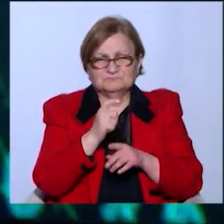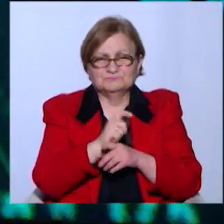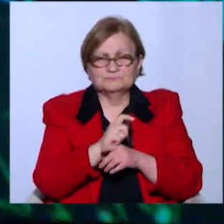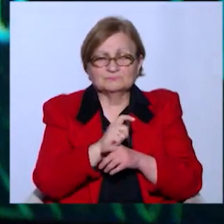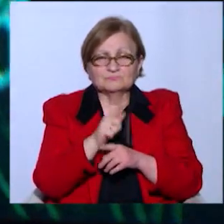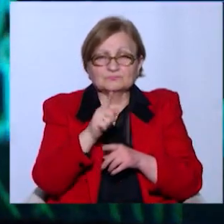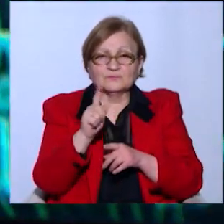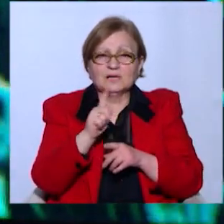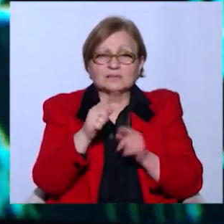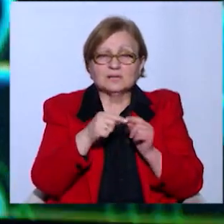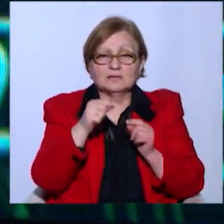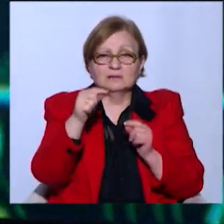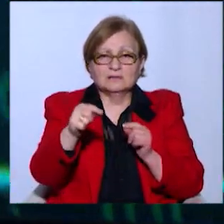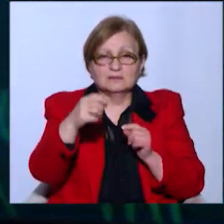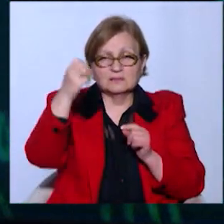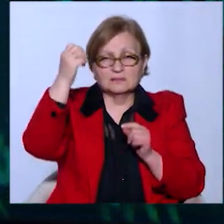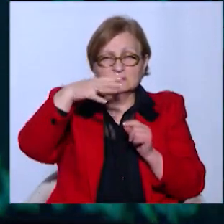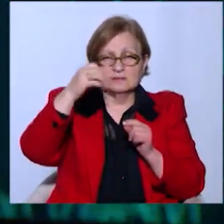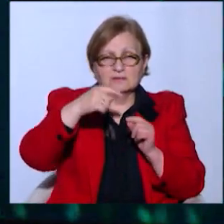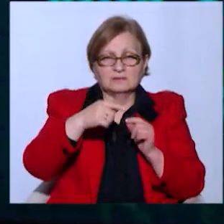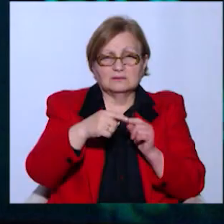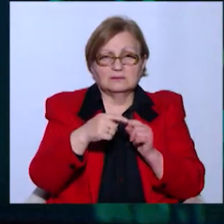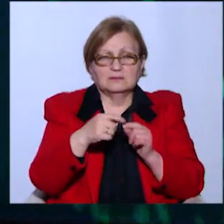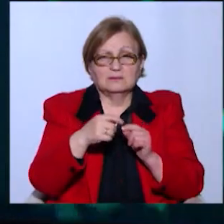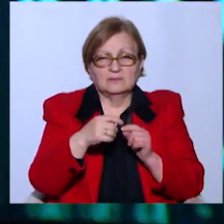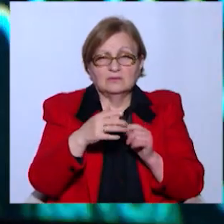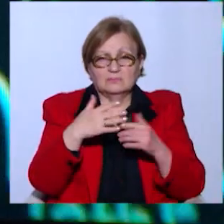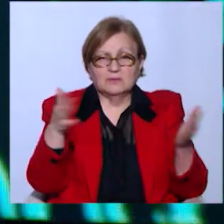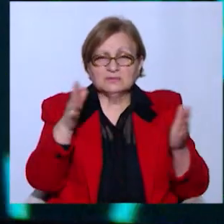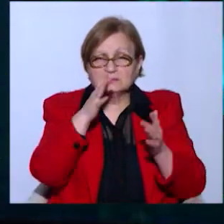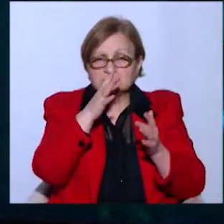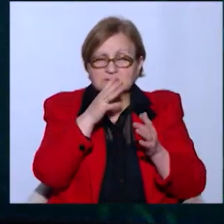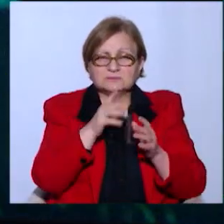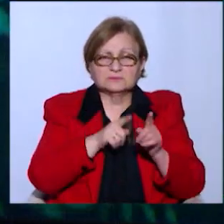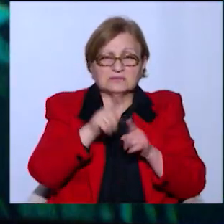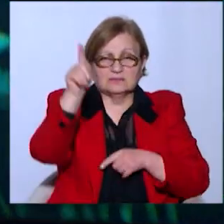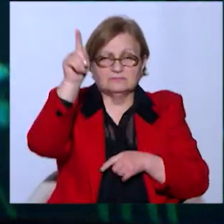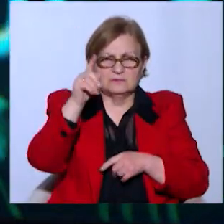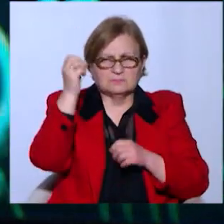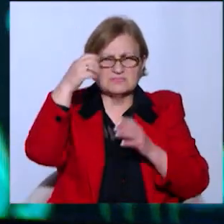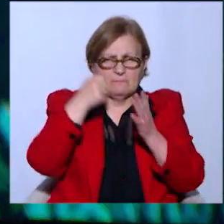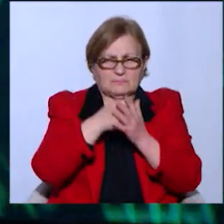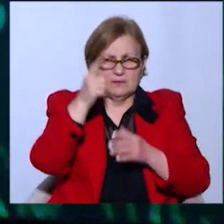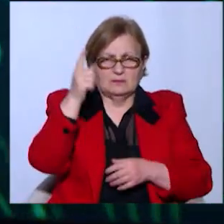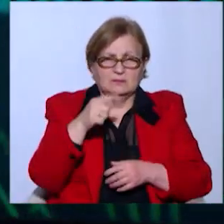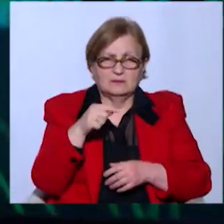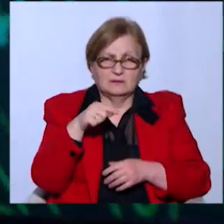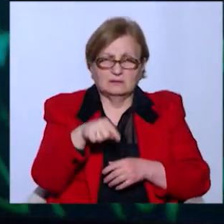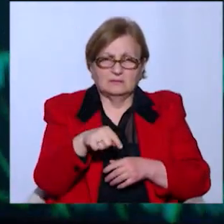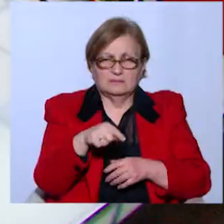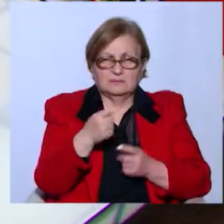რა მანძილზეც სინათლესაც კი 8 წუთზე მეტი დრო ჭირდება გასავლელად. აქ